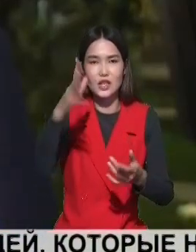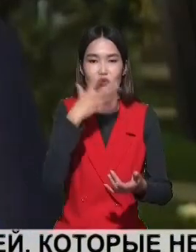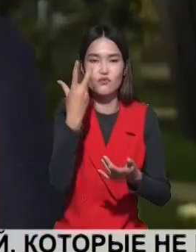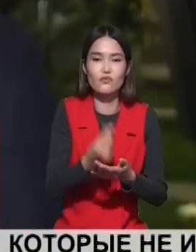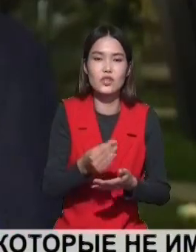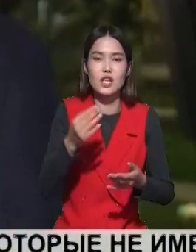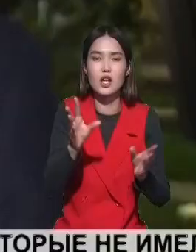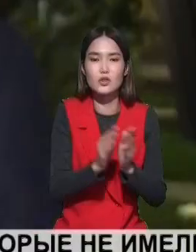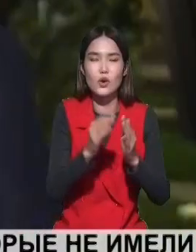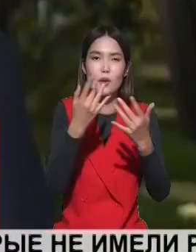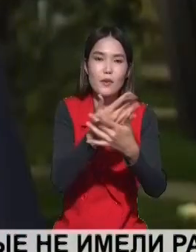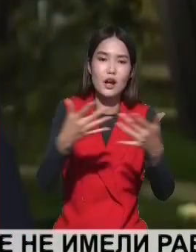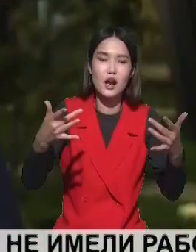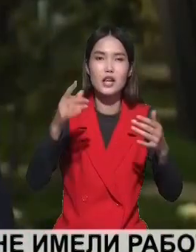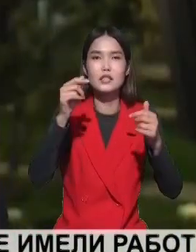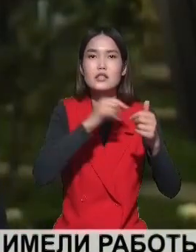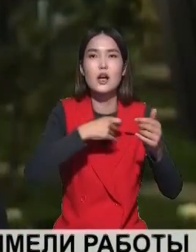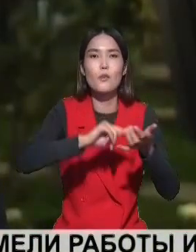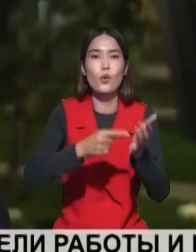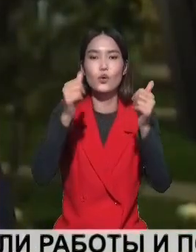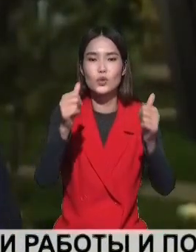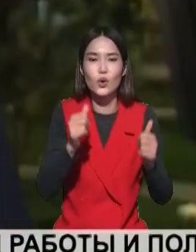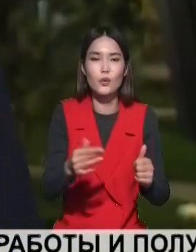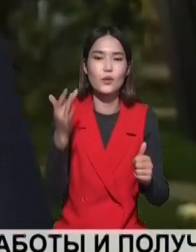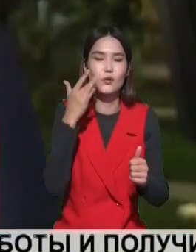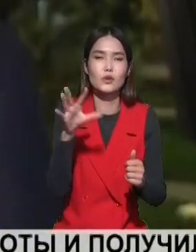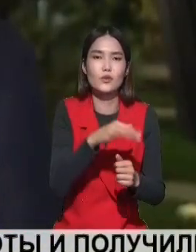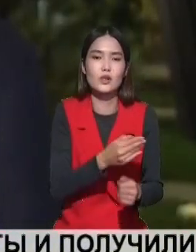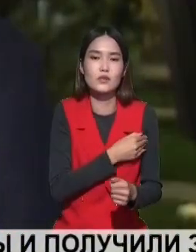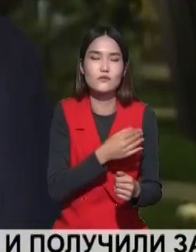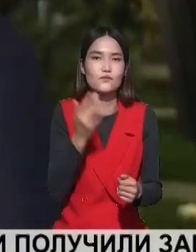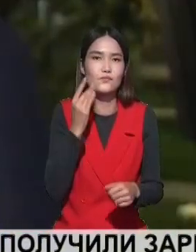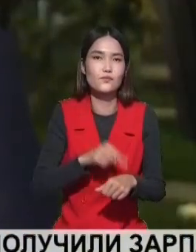флаги на своих домах, фасадах и социальных объектов. Наша цель – привить горожанам чувство патриотизма.